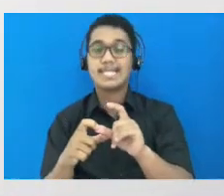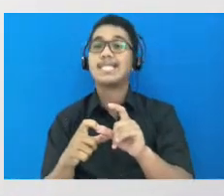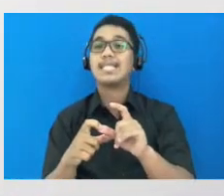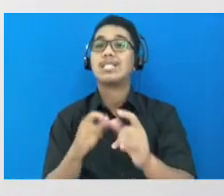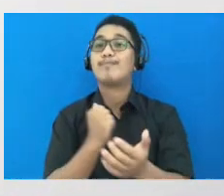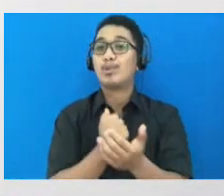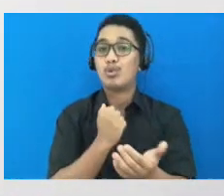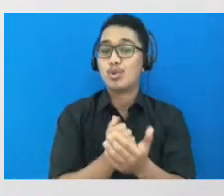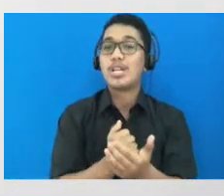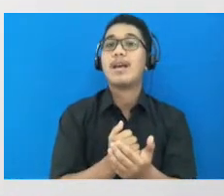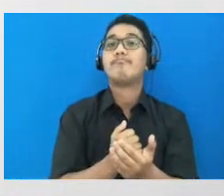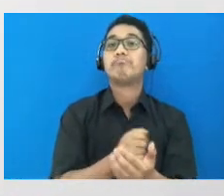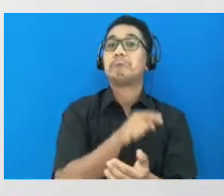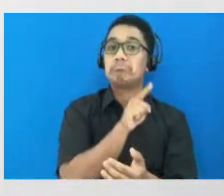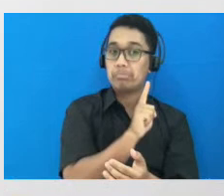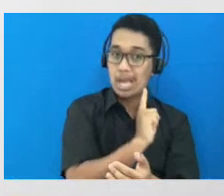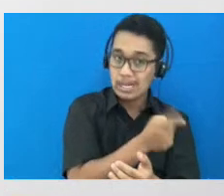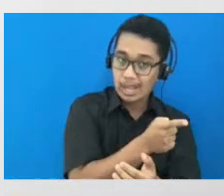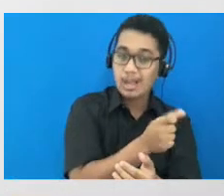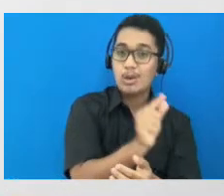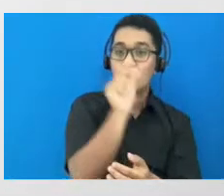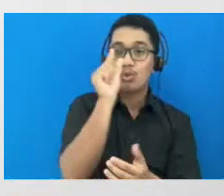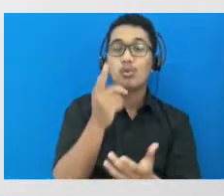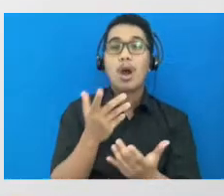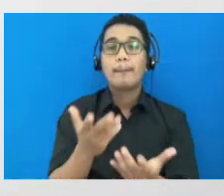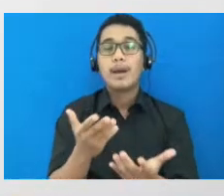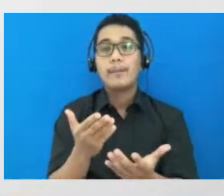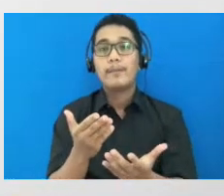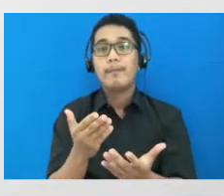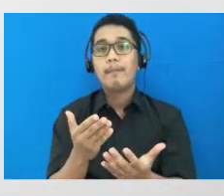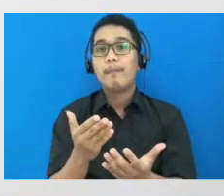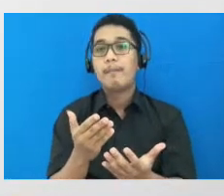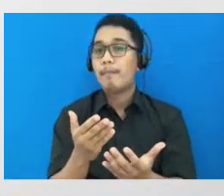sebenarnya ada di browser untuk memberikan